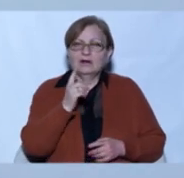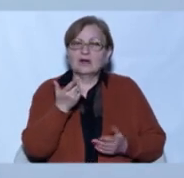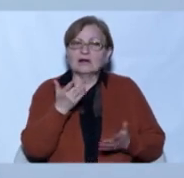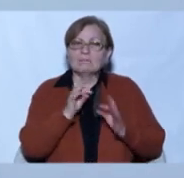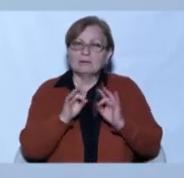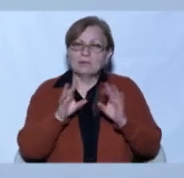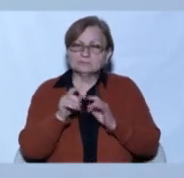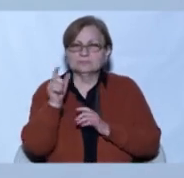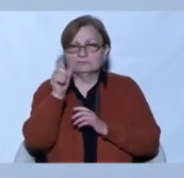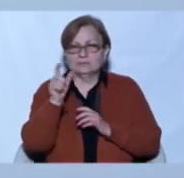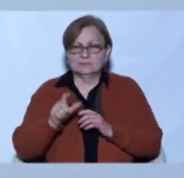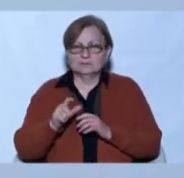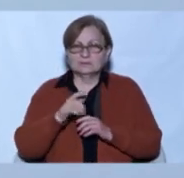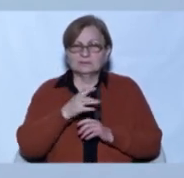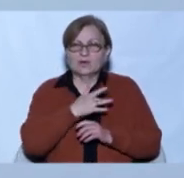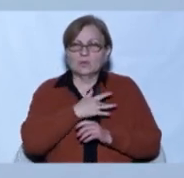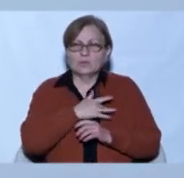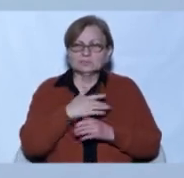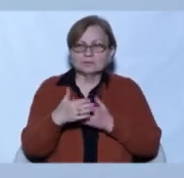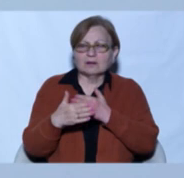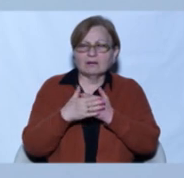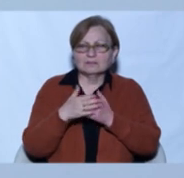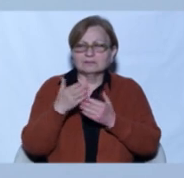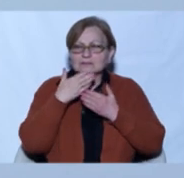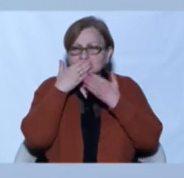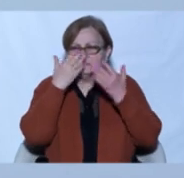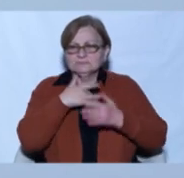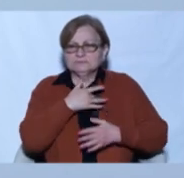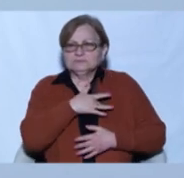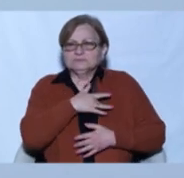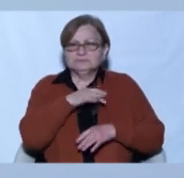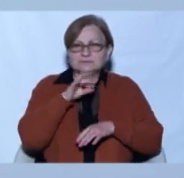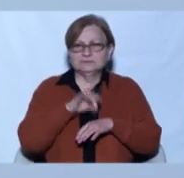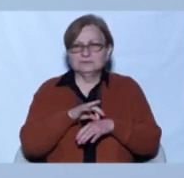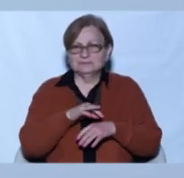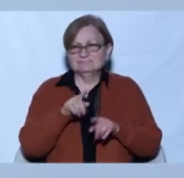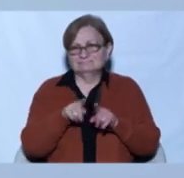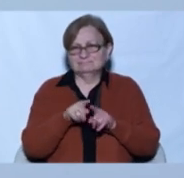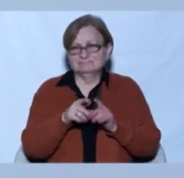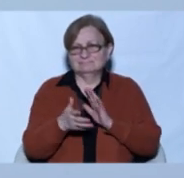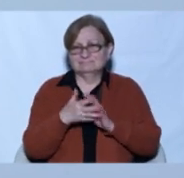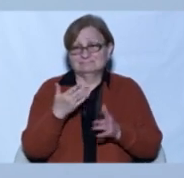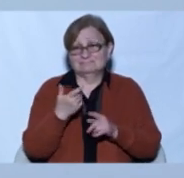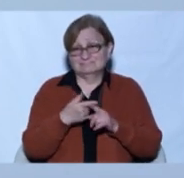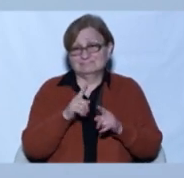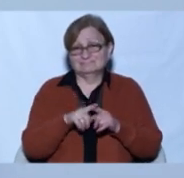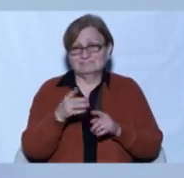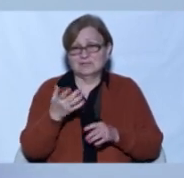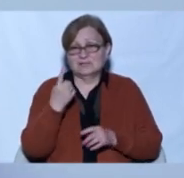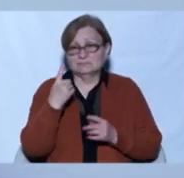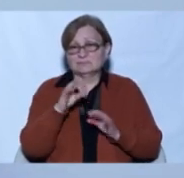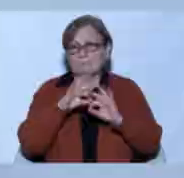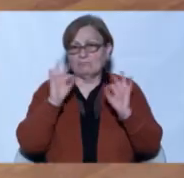ან ლექსი ჩვენს გულთან მივა, თუ რაღაც ემოციებს აგვიშლის, მგონია რომ ესეც არის მხატვრული ლიტერატურის